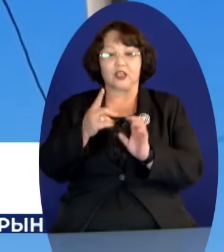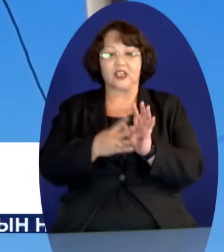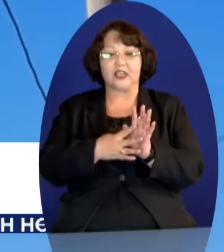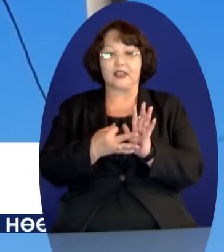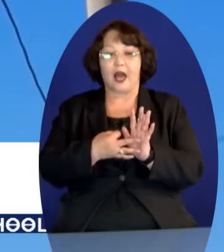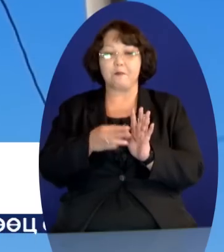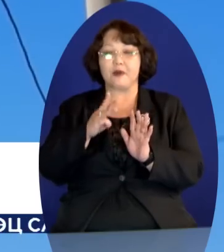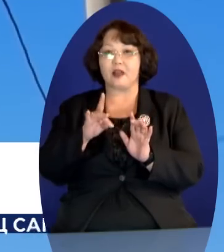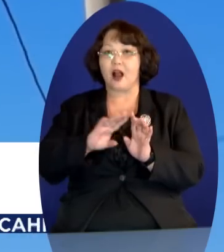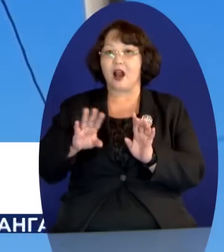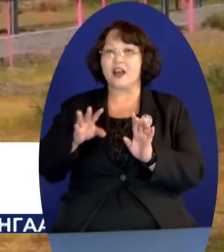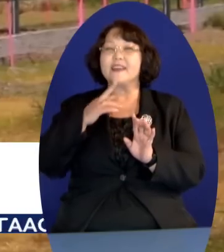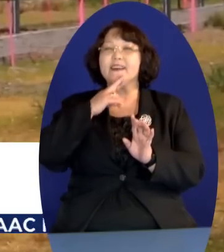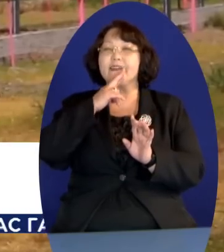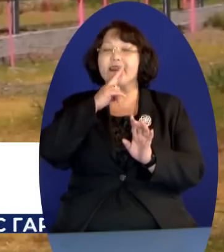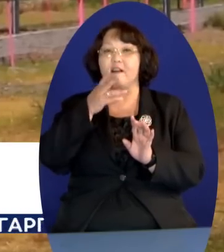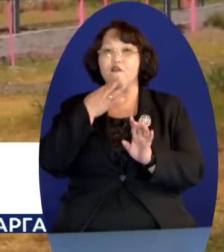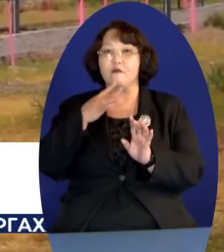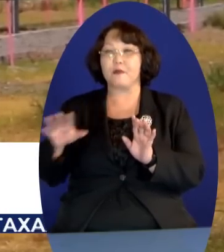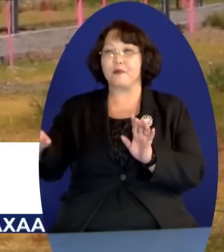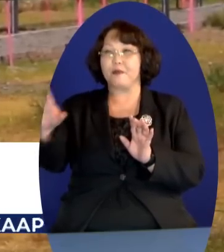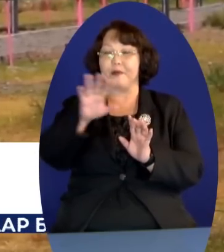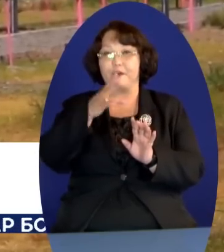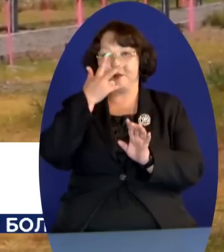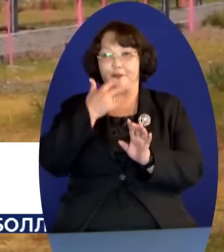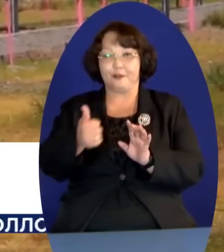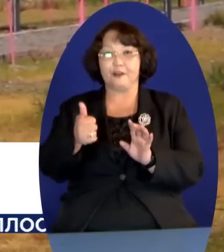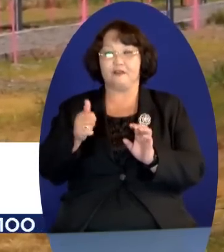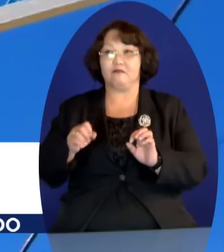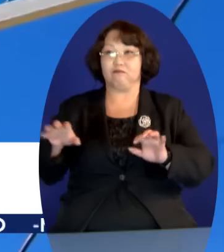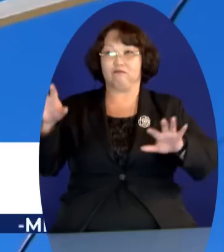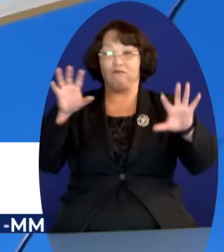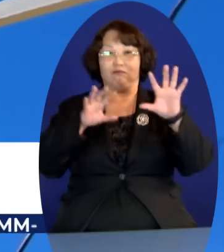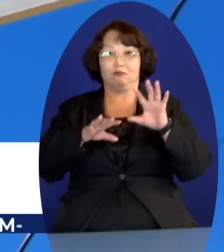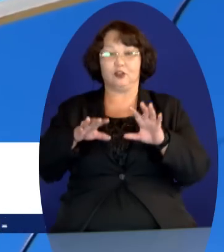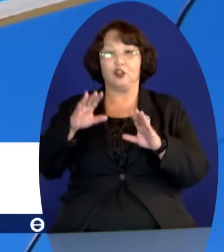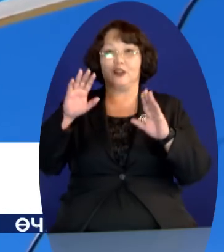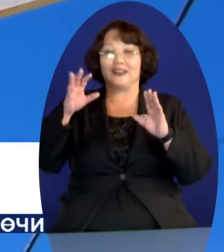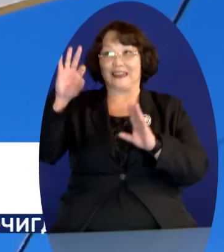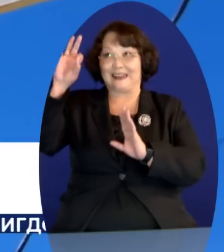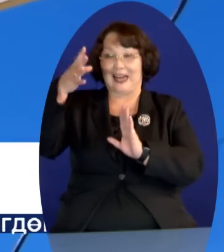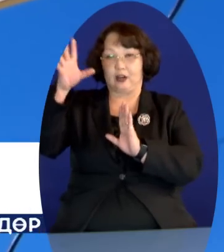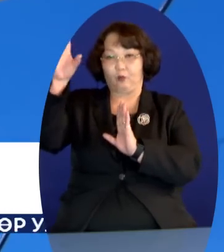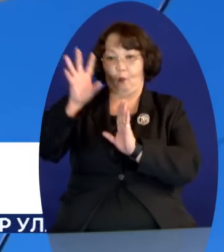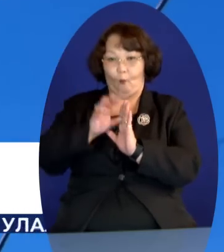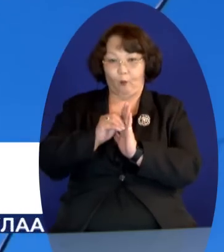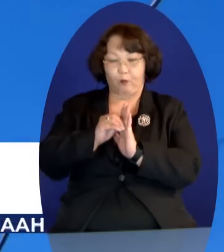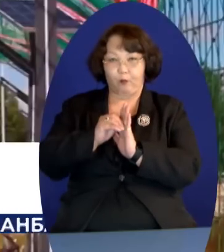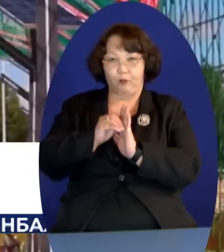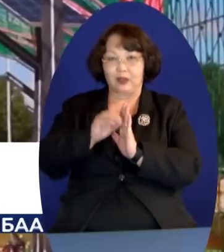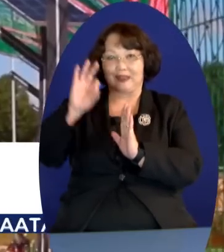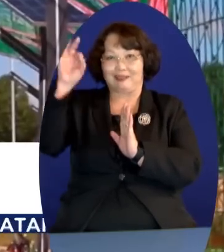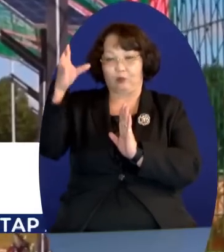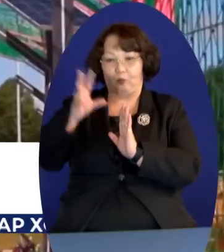ягаан өнгийн гэрэлт гудамжийг байгуулж байгаа. Нарны эрчим хүчээр ажиллах тольнуудыг суурилуулсан нь оройн цагаар тухайн орчноо гэрэлтүүлэх